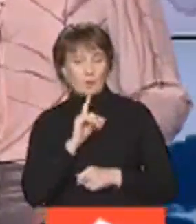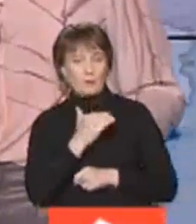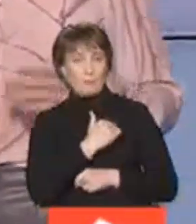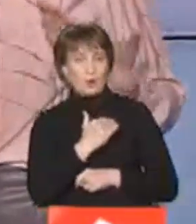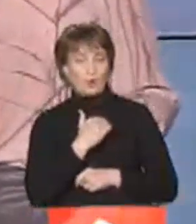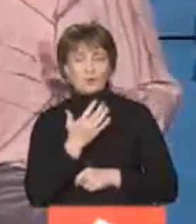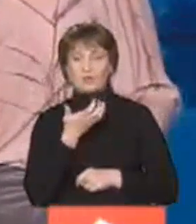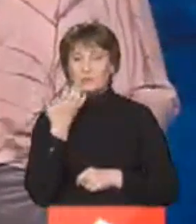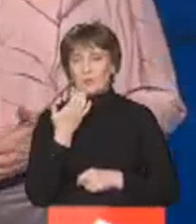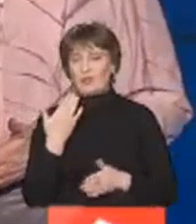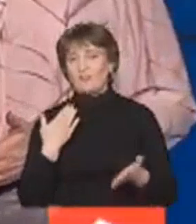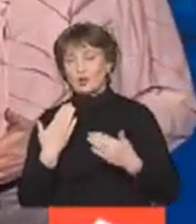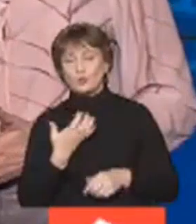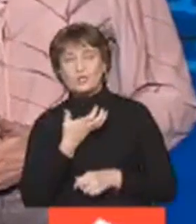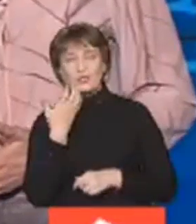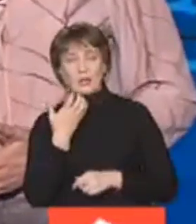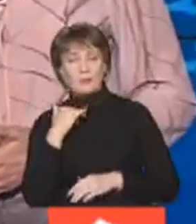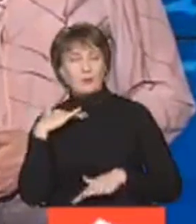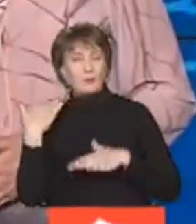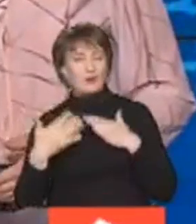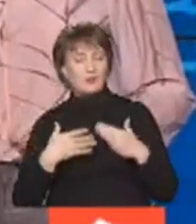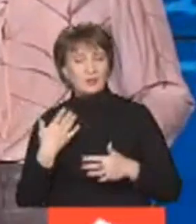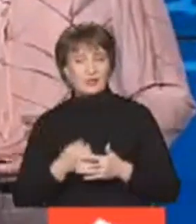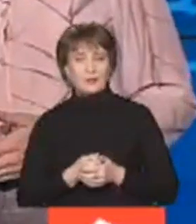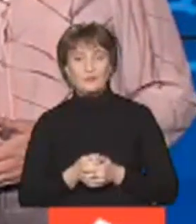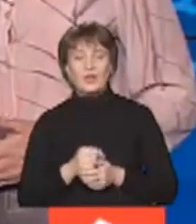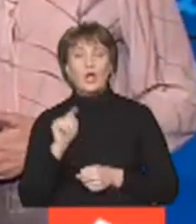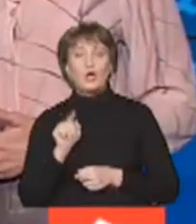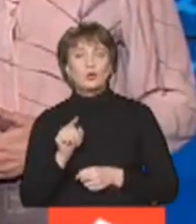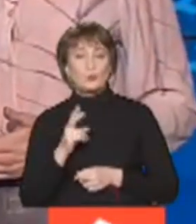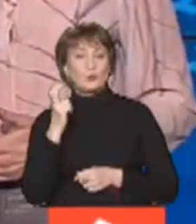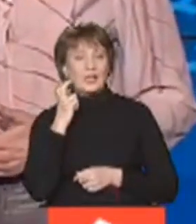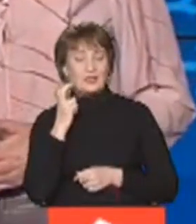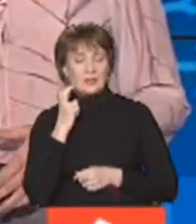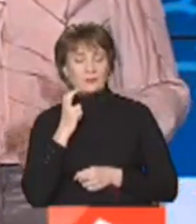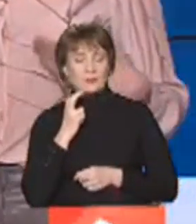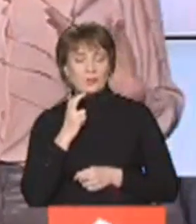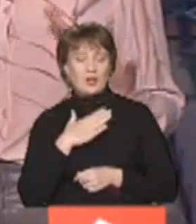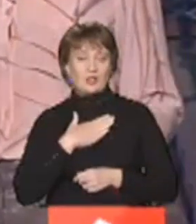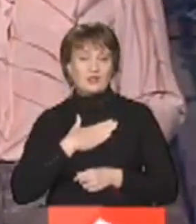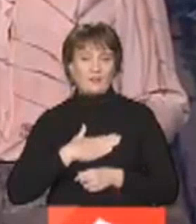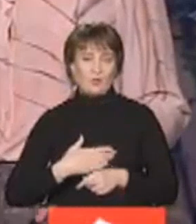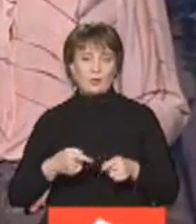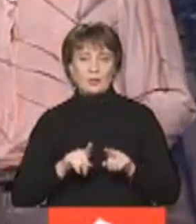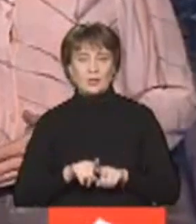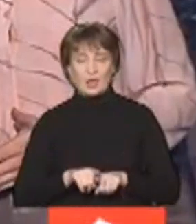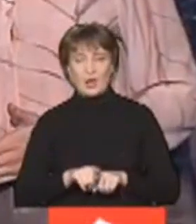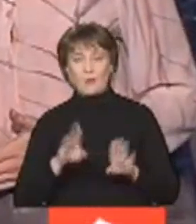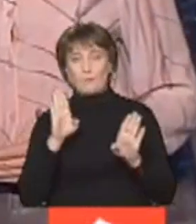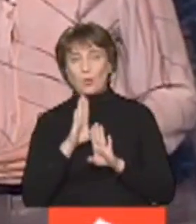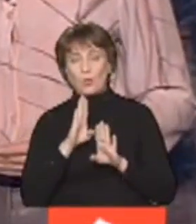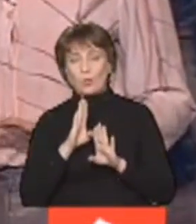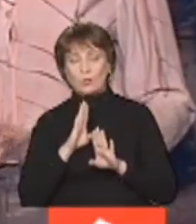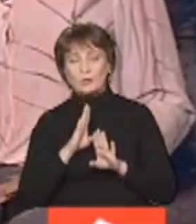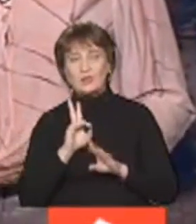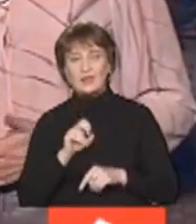формує тепла, відносно тепла повітряна маса з Атлантики. Тому на Київщині сьогодні доволі така комфортна погода, можна так